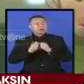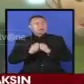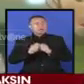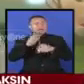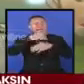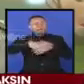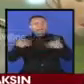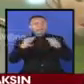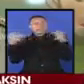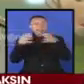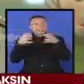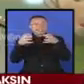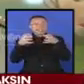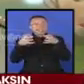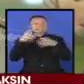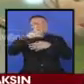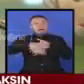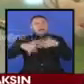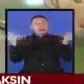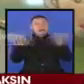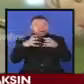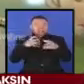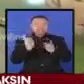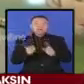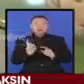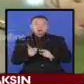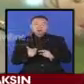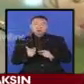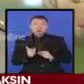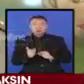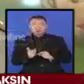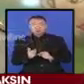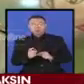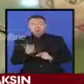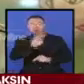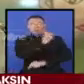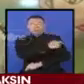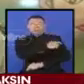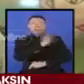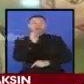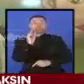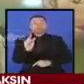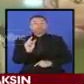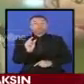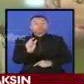pembekuan atau blood clot kalau dilakukan vaksinasi pada